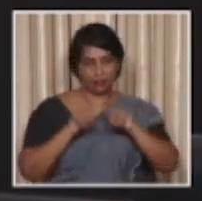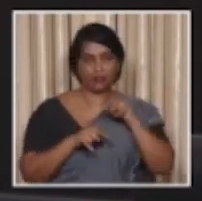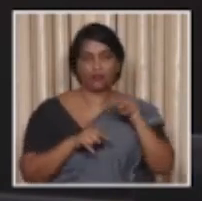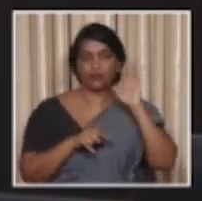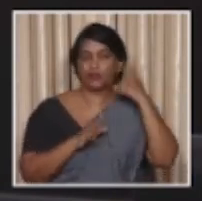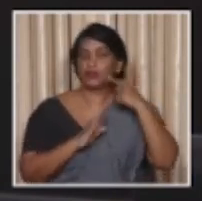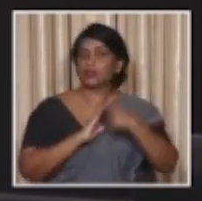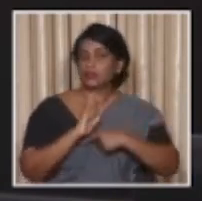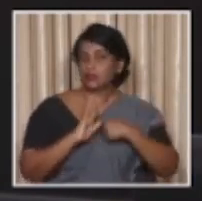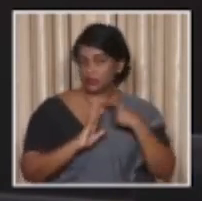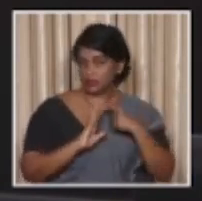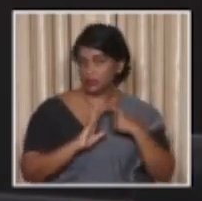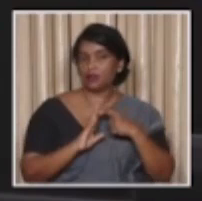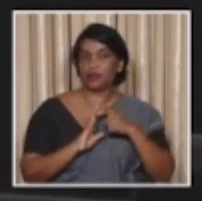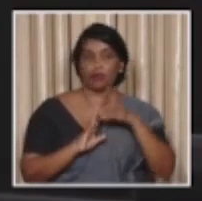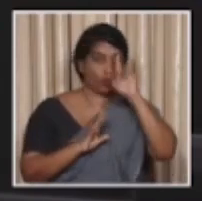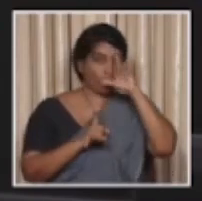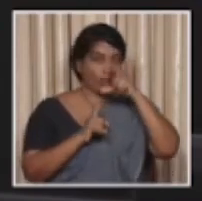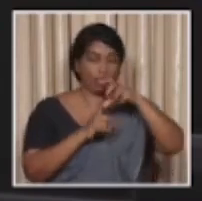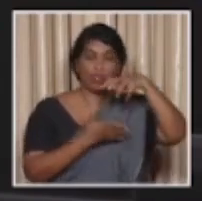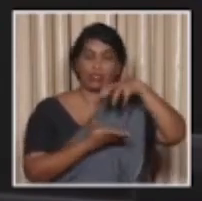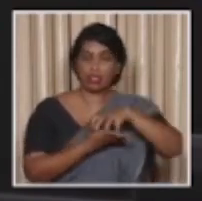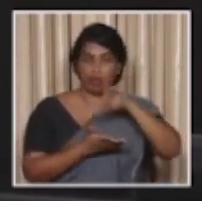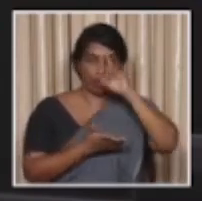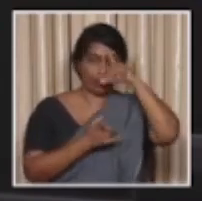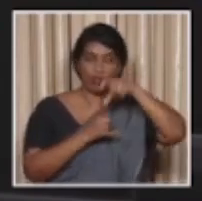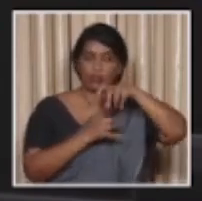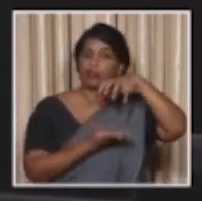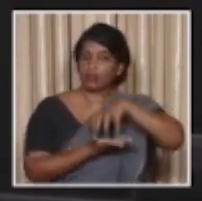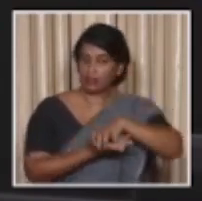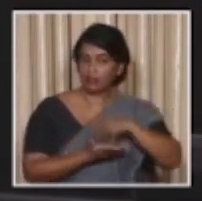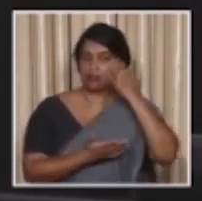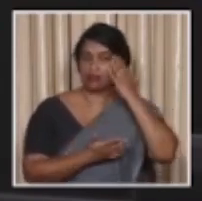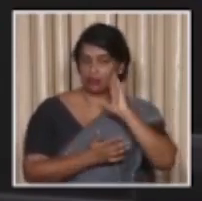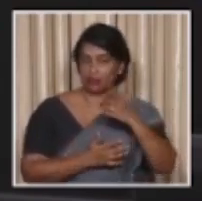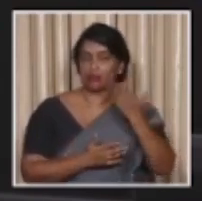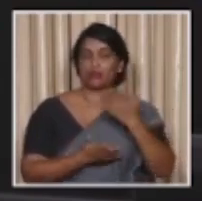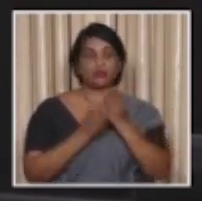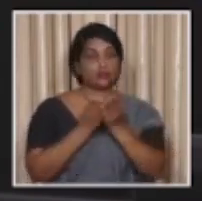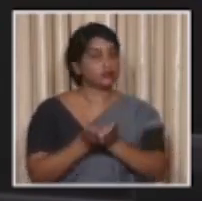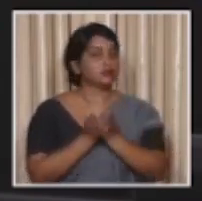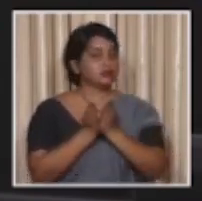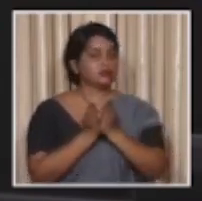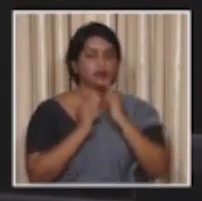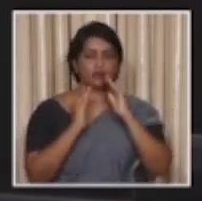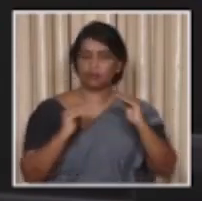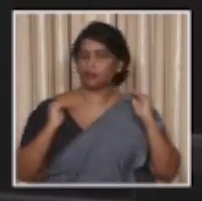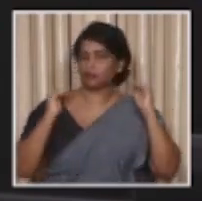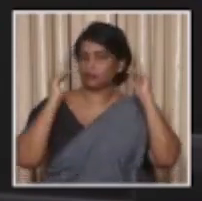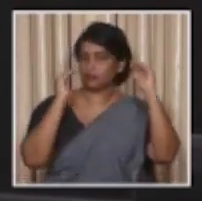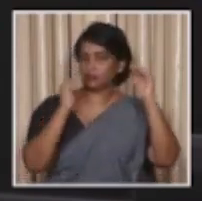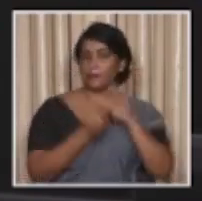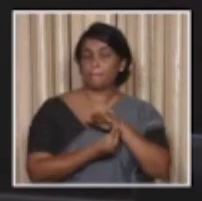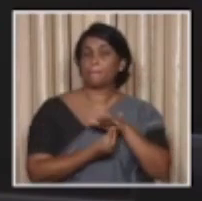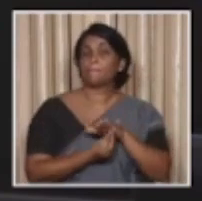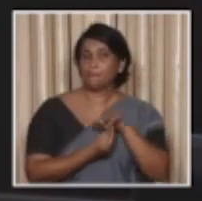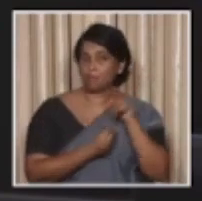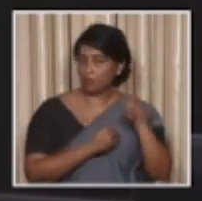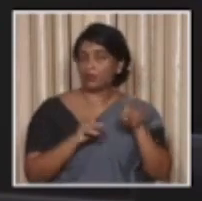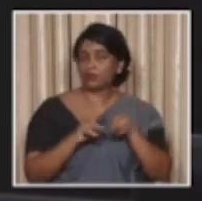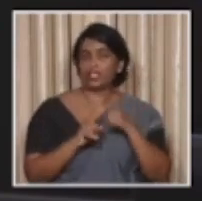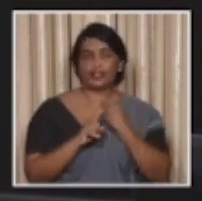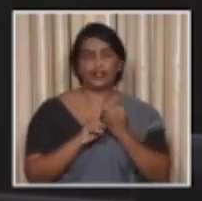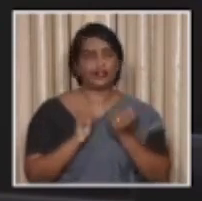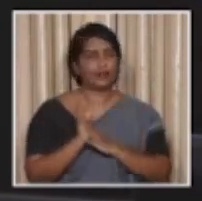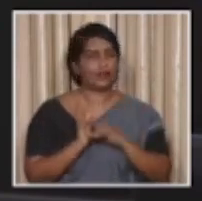ශ්‍රී ලංකාවේ කුරුවනෑගල දිස්ත්‍රික්කයේ වයඹ පළාත ස්වභාවික සම්පත් අතින් ඉතාමත් මනෝන පරිසරයක්. ඒ වගේම